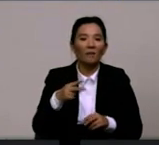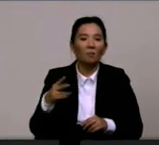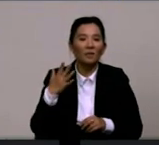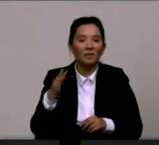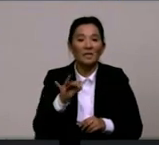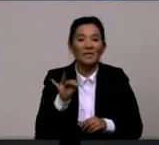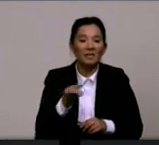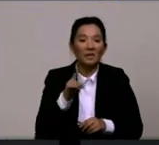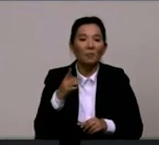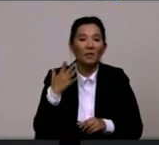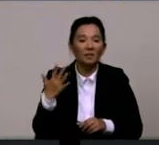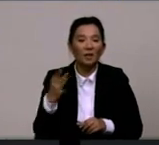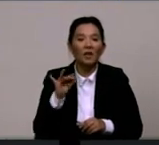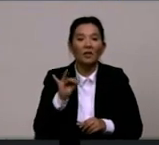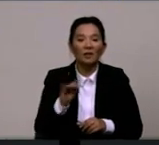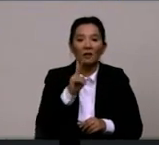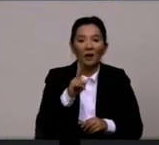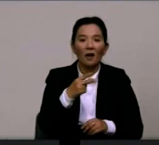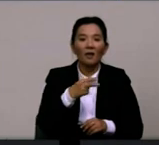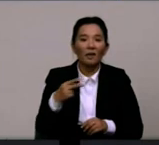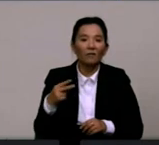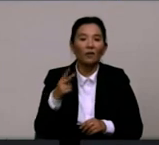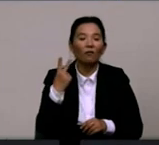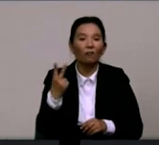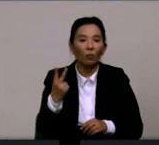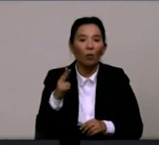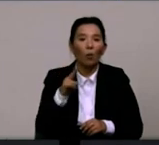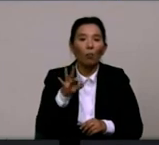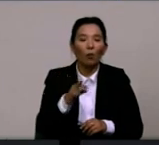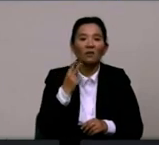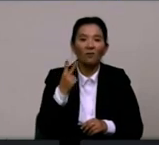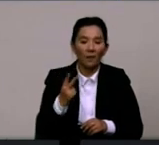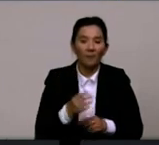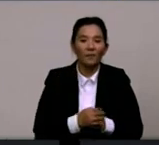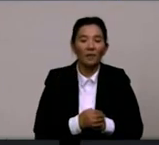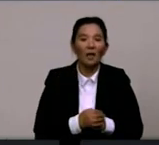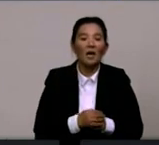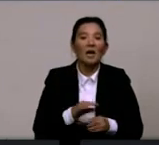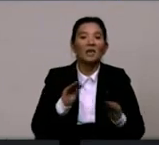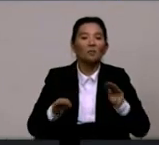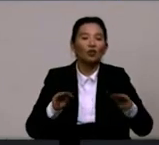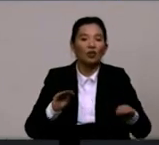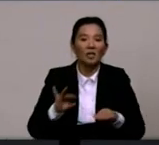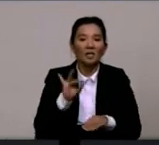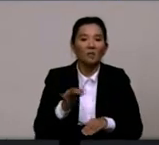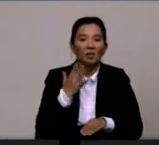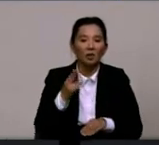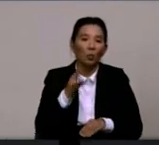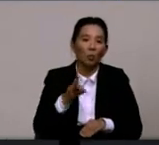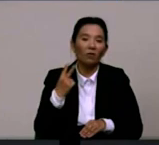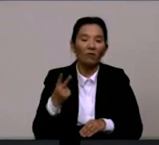из 5 и k равен 2 по 2. Размещение из 5 по